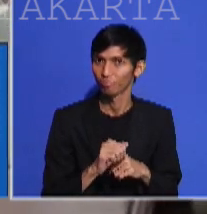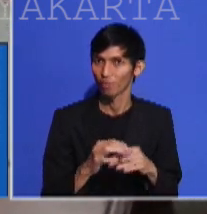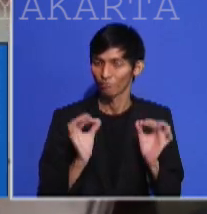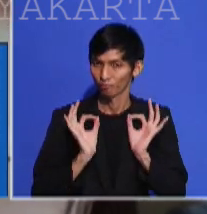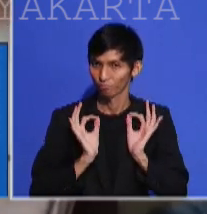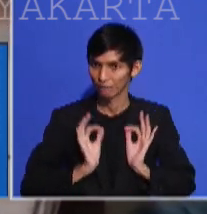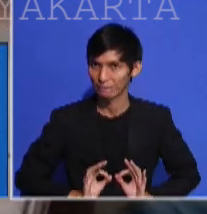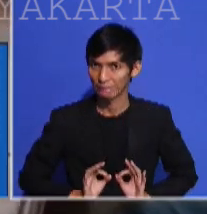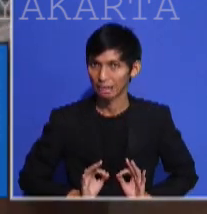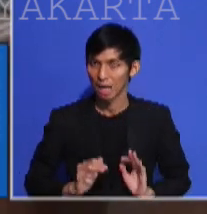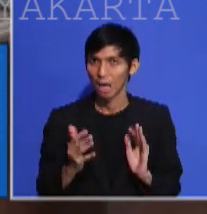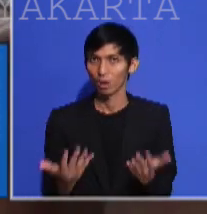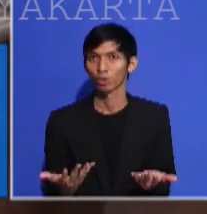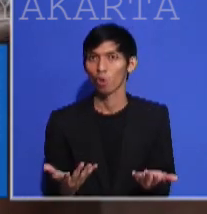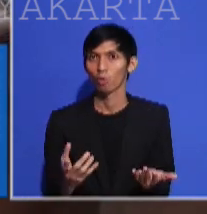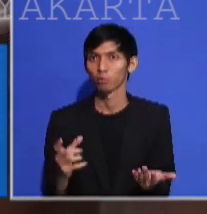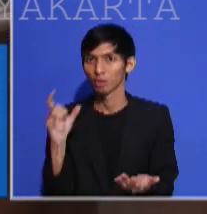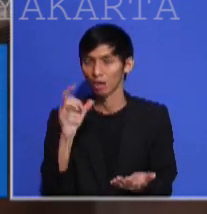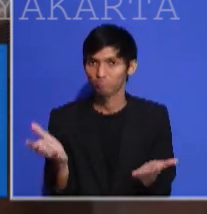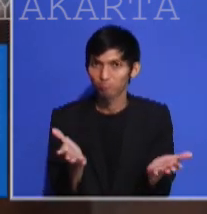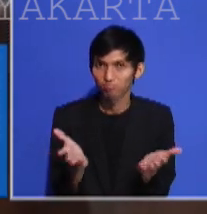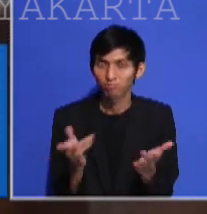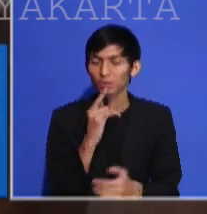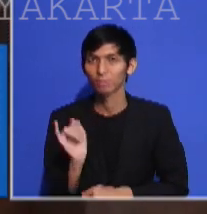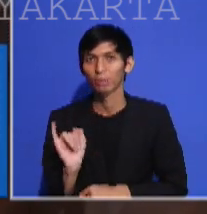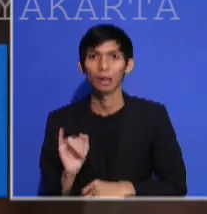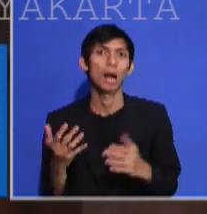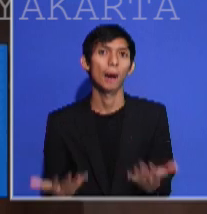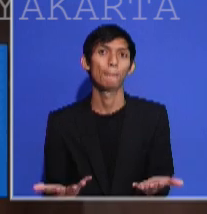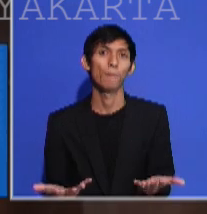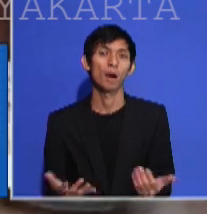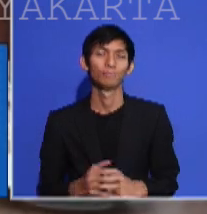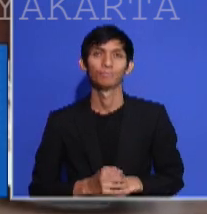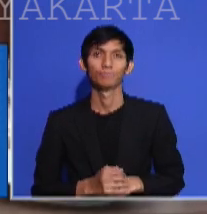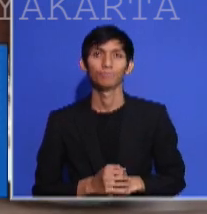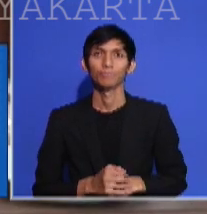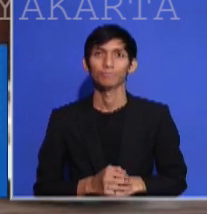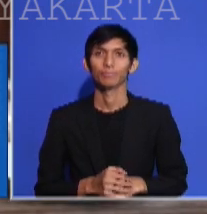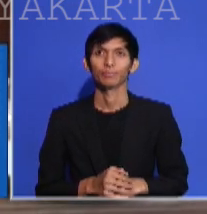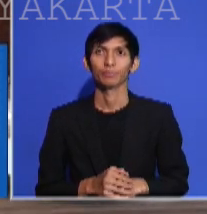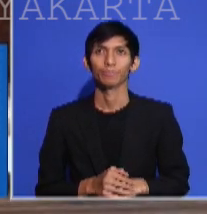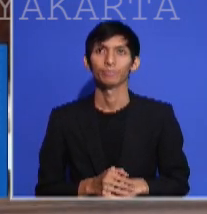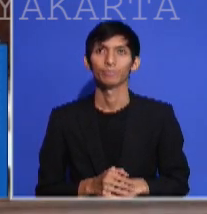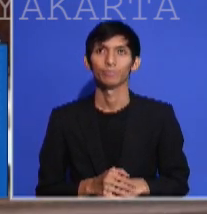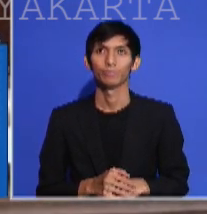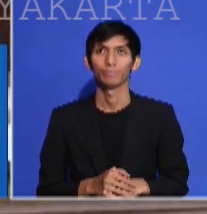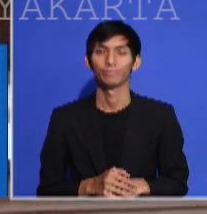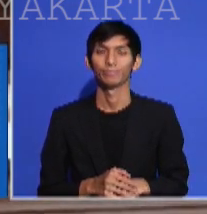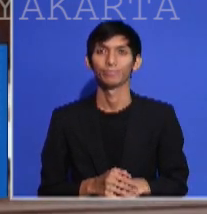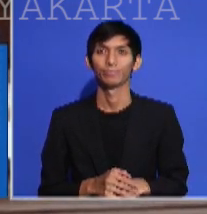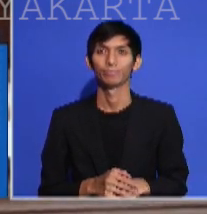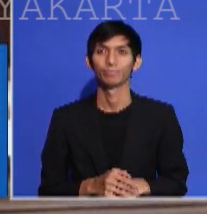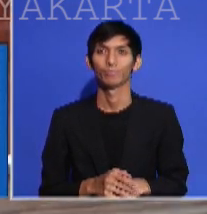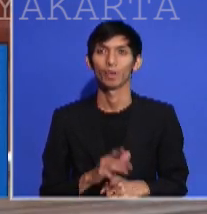diperkuat atau teknik apa yang harus diperkuat begitu wanita ee kalau dari pelatih mungkin